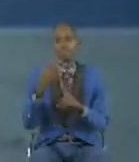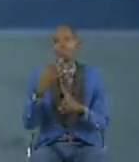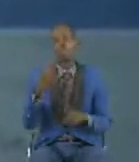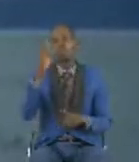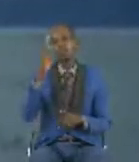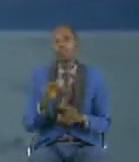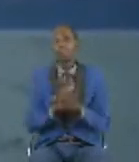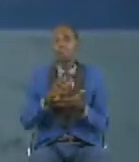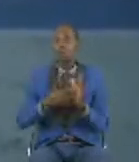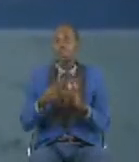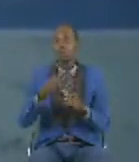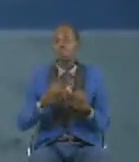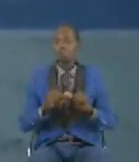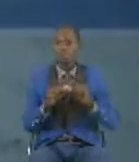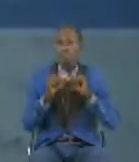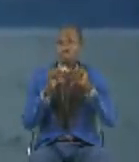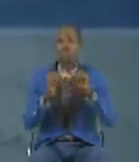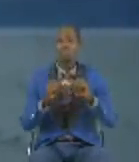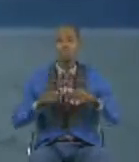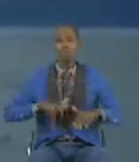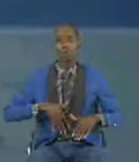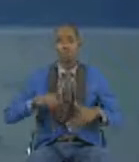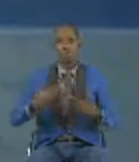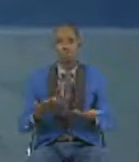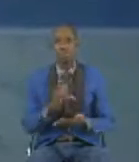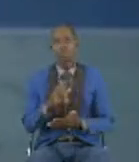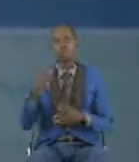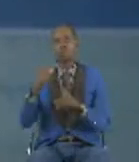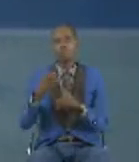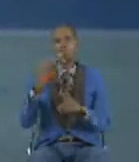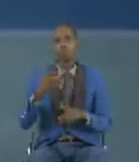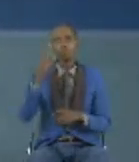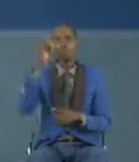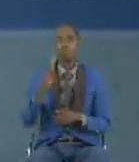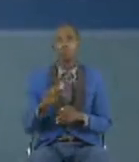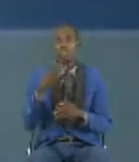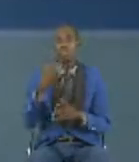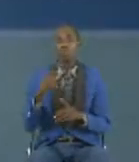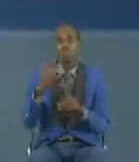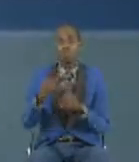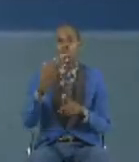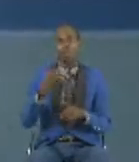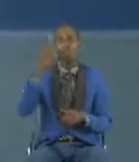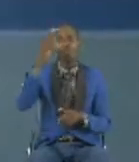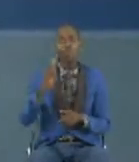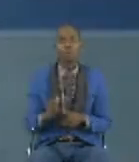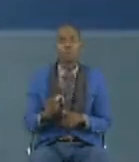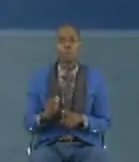Ça veut dire que tu continues constamment à professer la parole de Dieu. La parole de